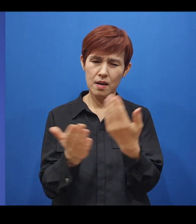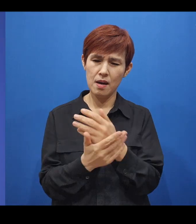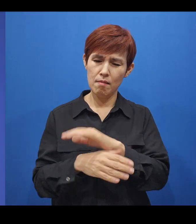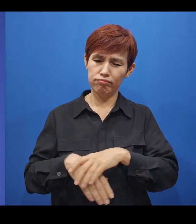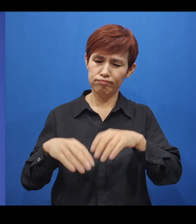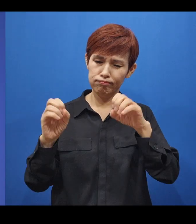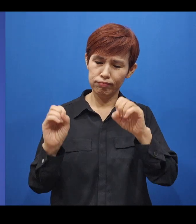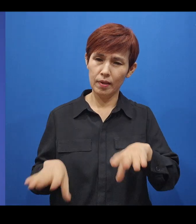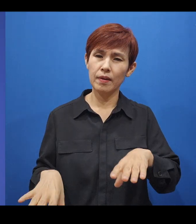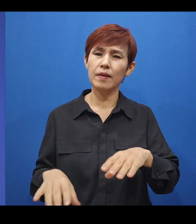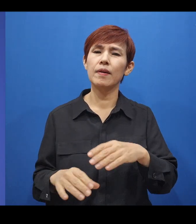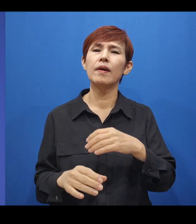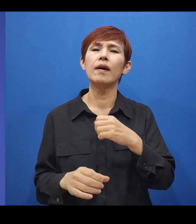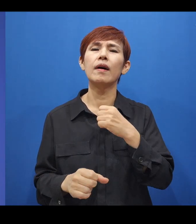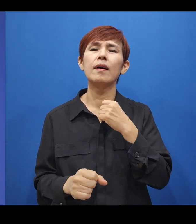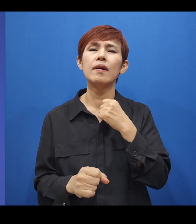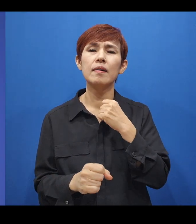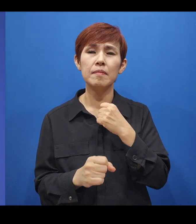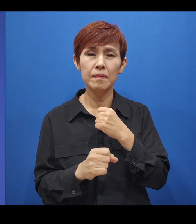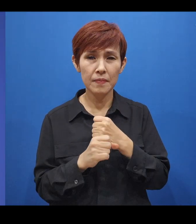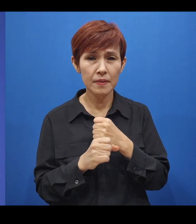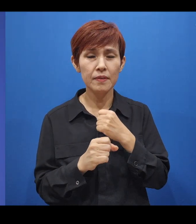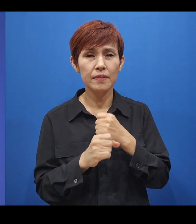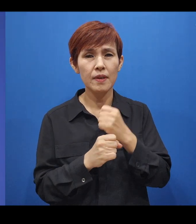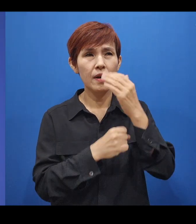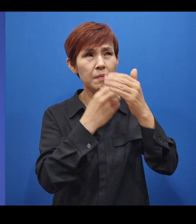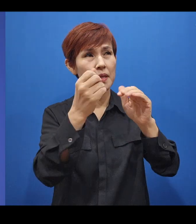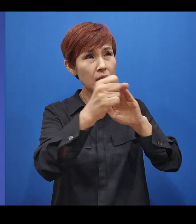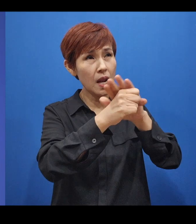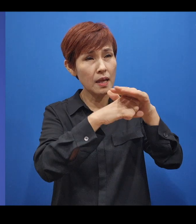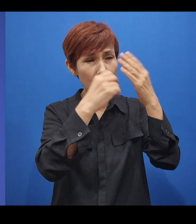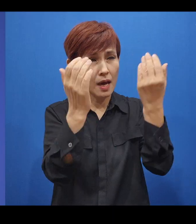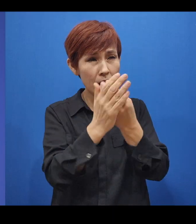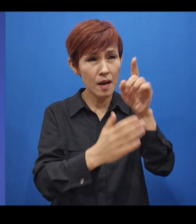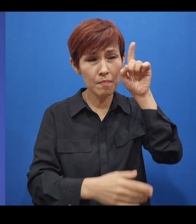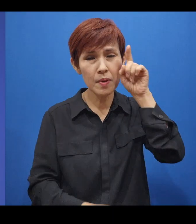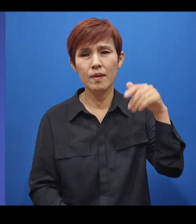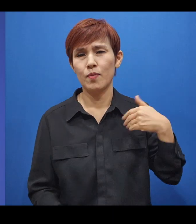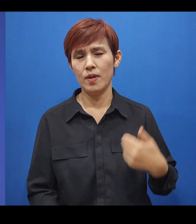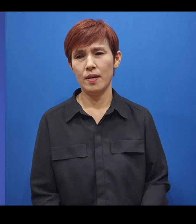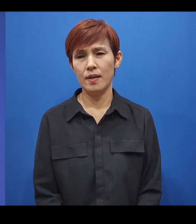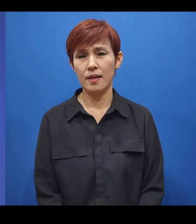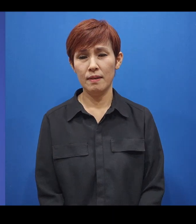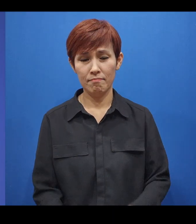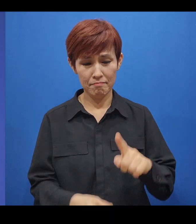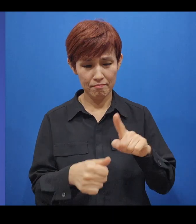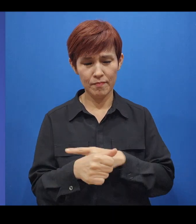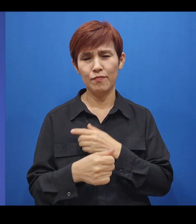버리시는 그 사랑을 내가 몰라요. 그래서 불안해요.